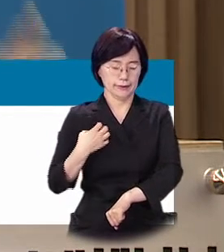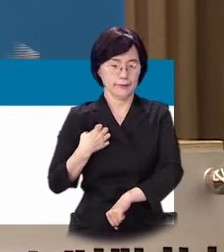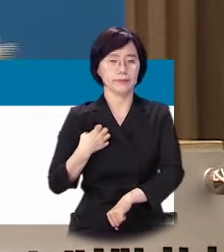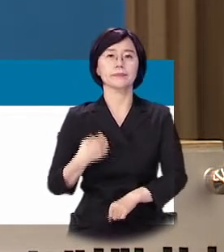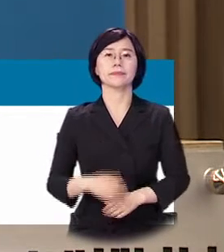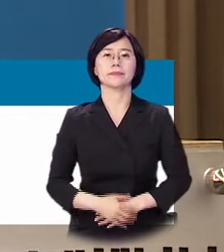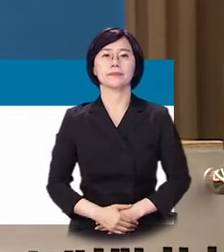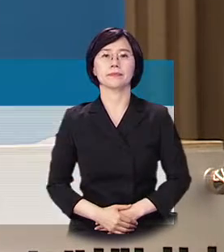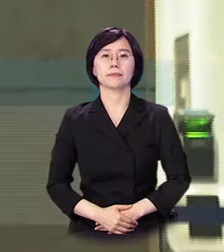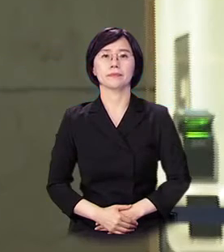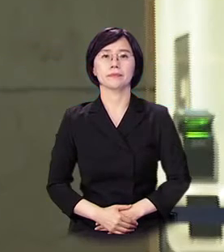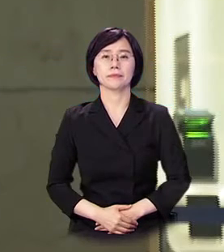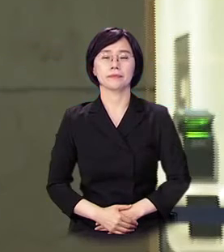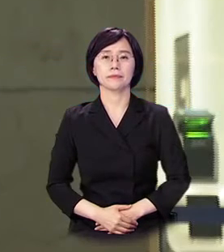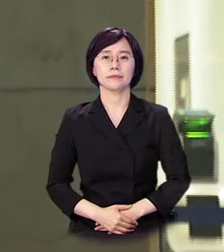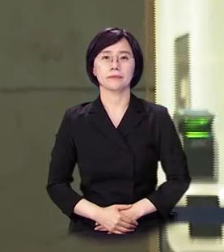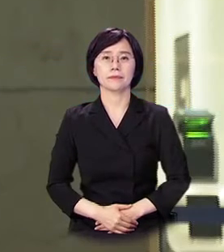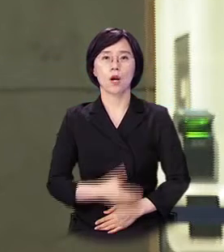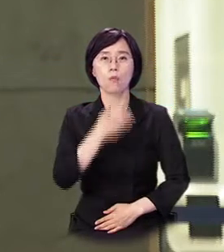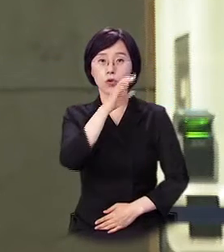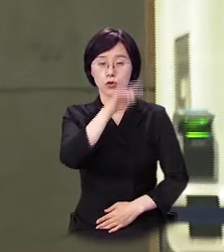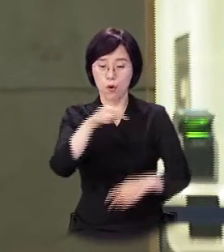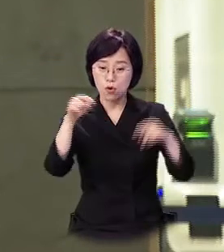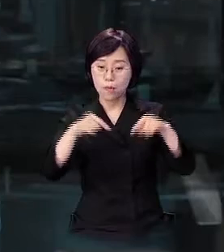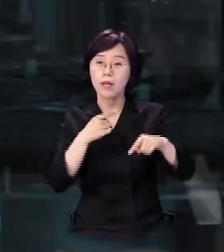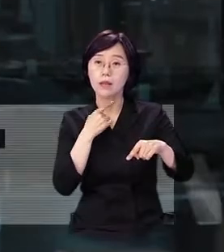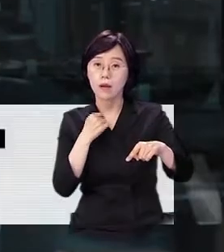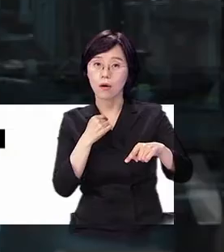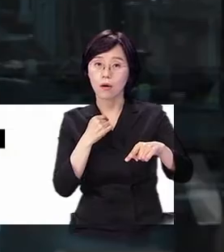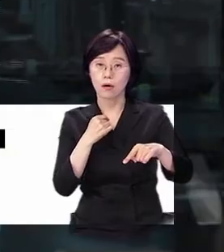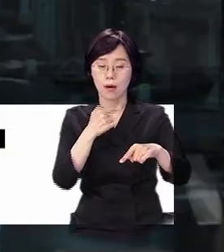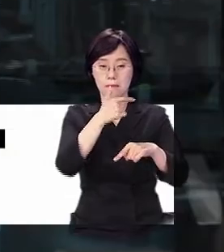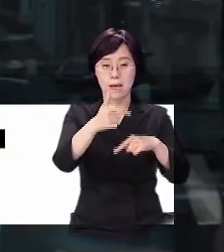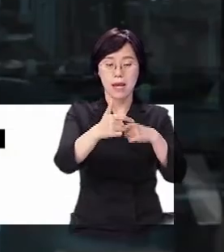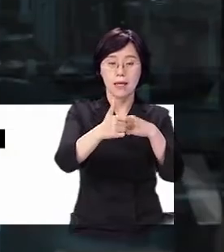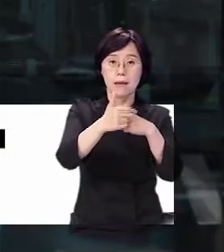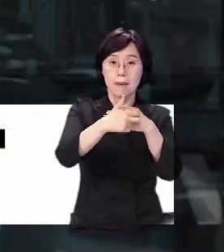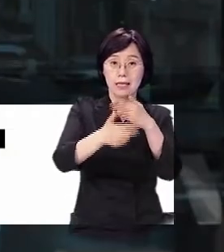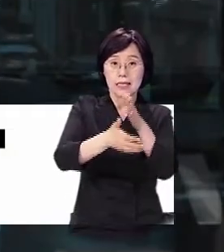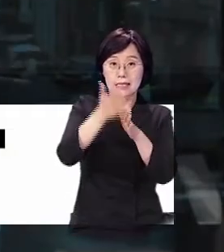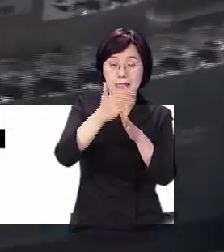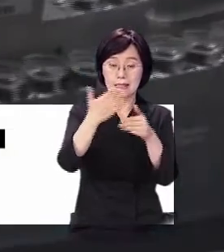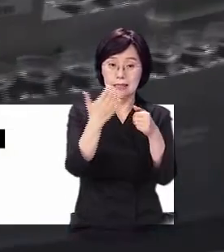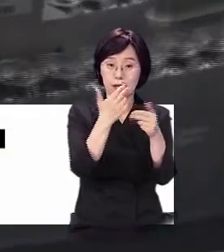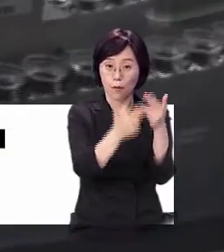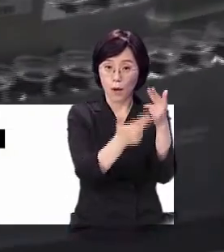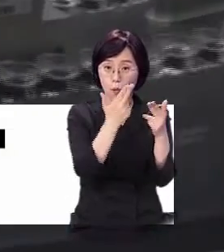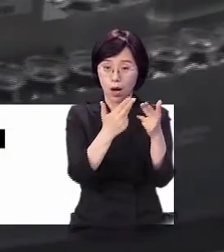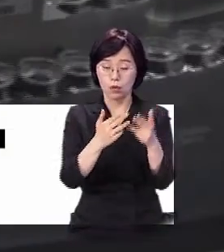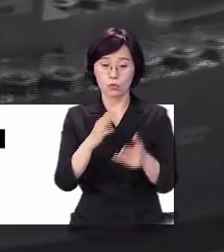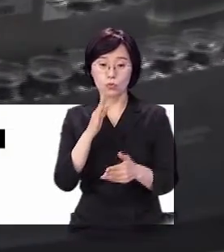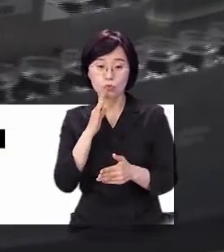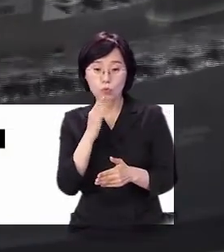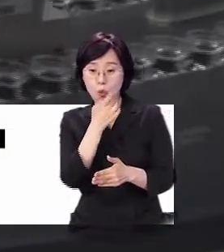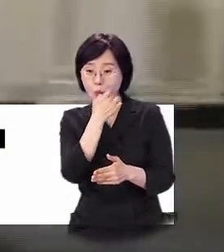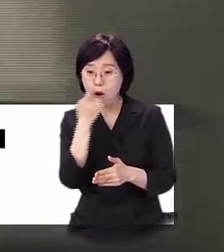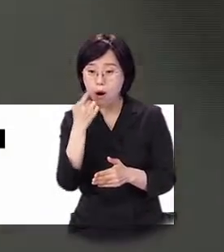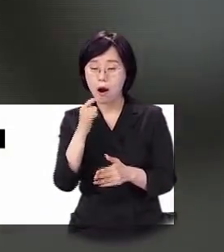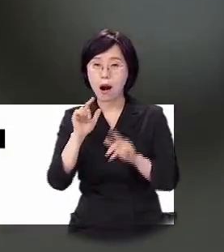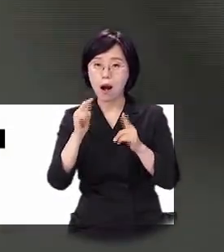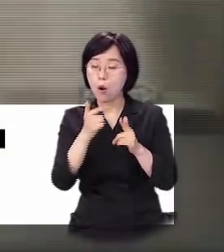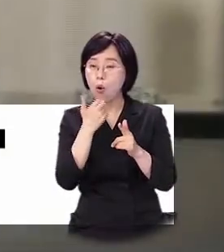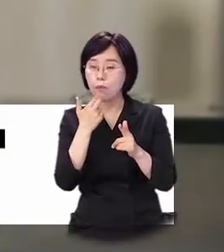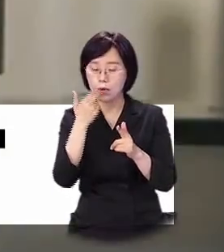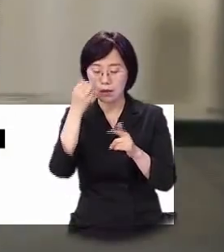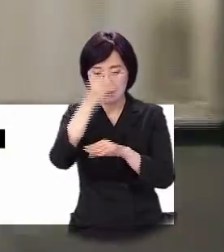저에게 있습니다. 복지부와 협의를 했다는 메디시티 대구협의회의 전환을 듣고 사실관계나 추가 협의도 없이 구매